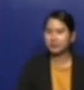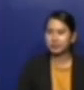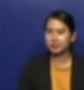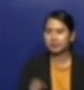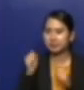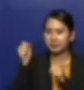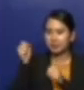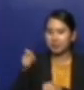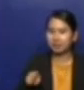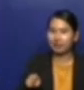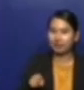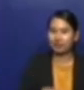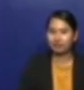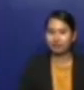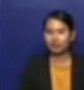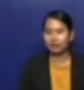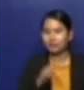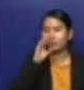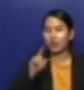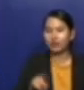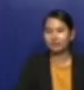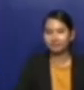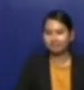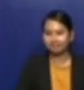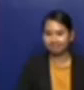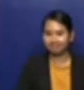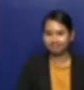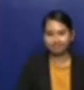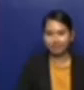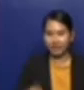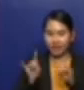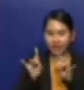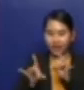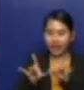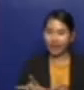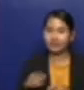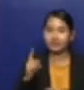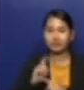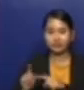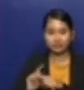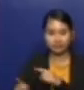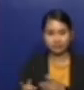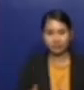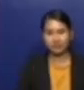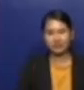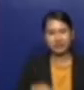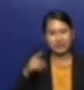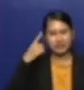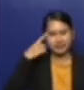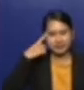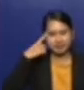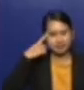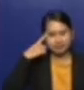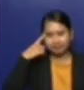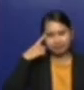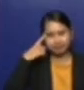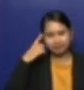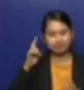องบอกว่าใช้อารยะขัดขืนบ้างหามิติที่ทำลาย